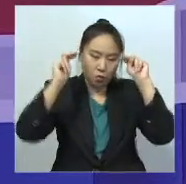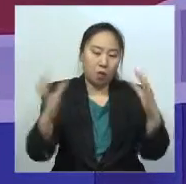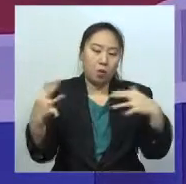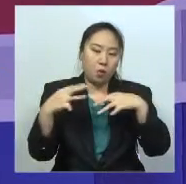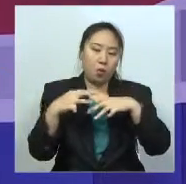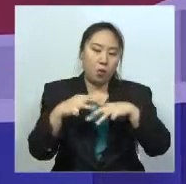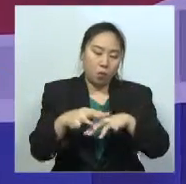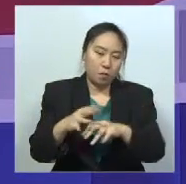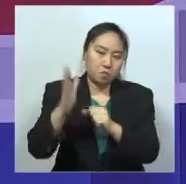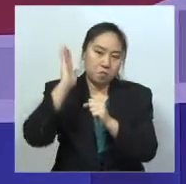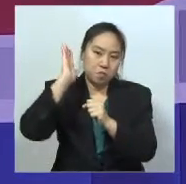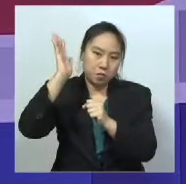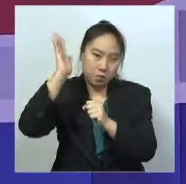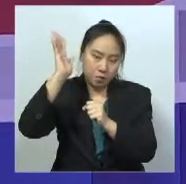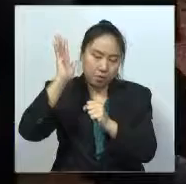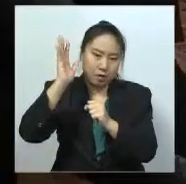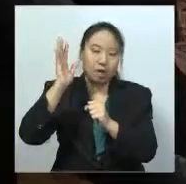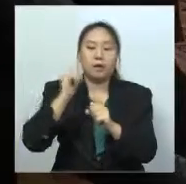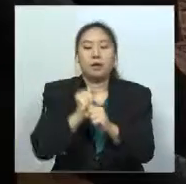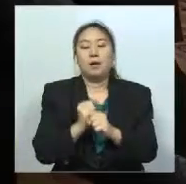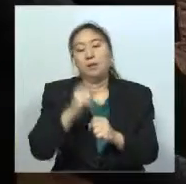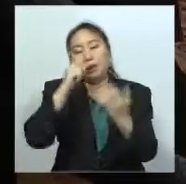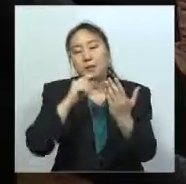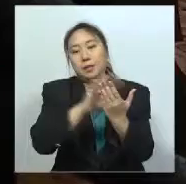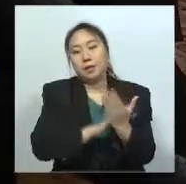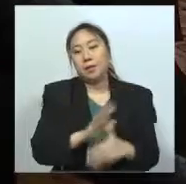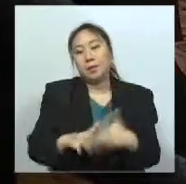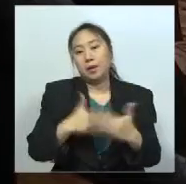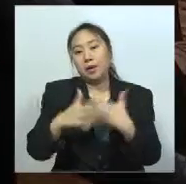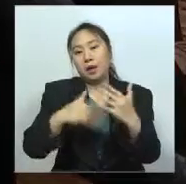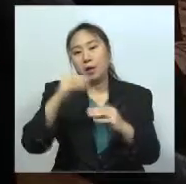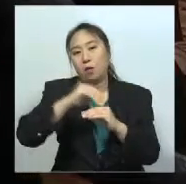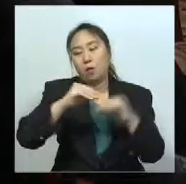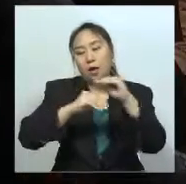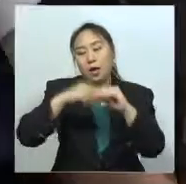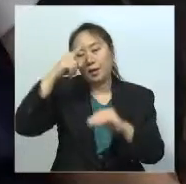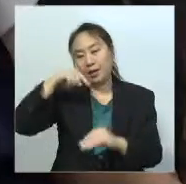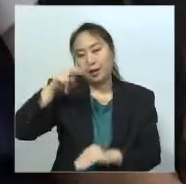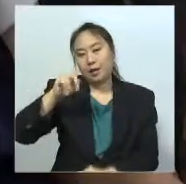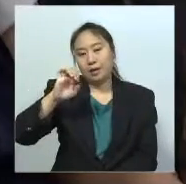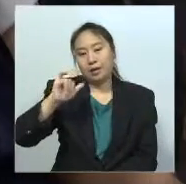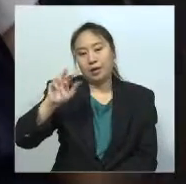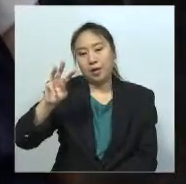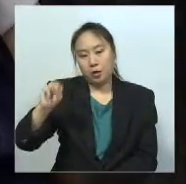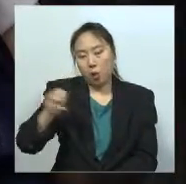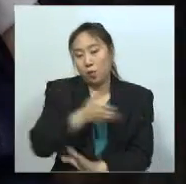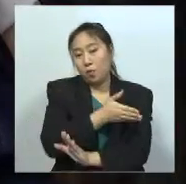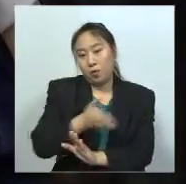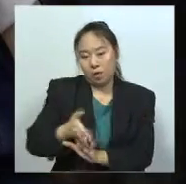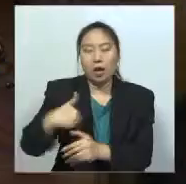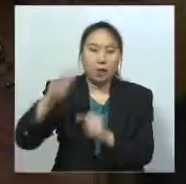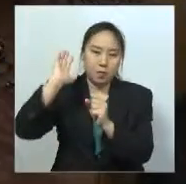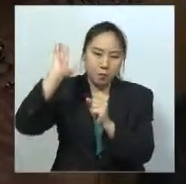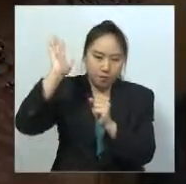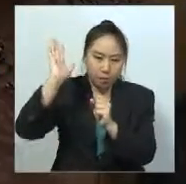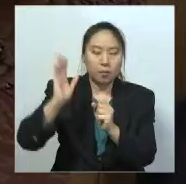ได้ร่วมกันแถลงถึงผลดำเนินการขับเคลื่อนการพัฒนาประเทศตามโครงการไทยนิยมยั่งยืนภายใต้แนวคิดไทยนิยมยั่ง